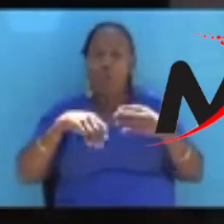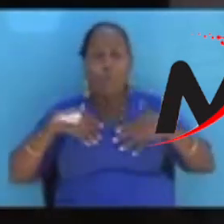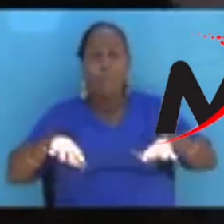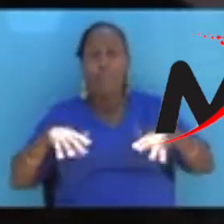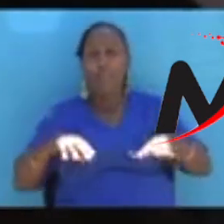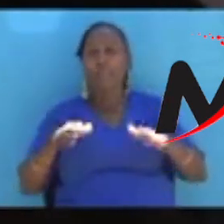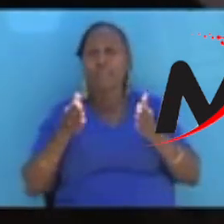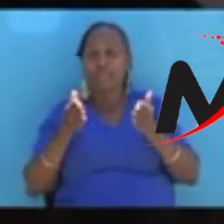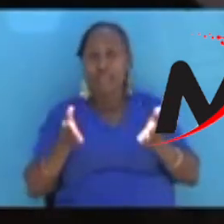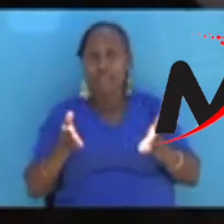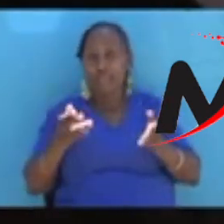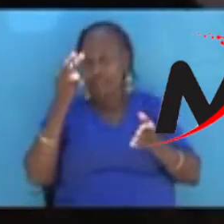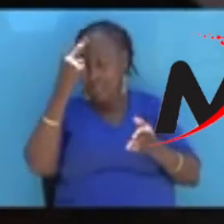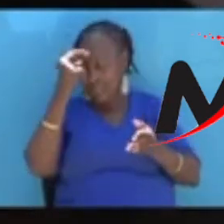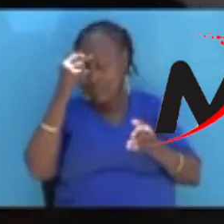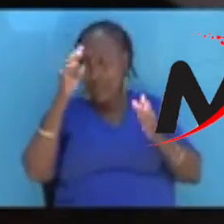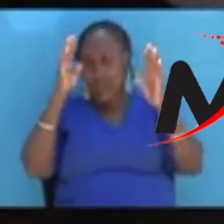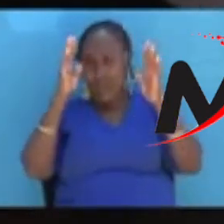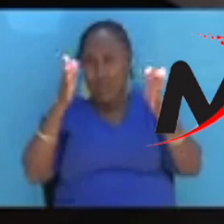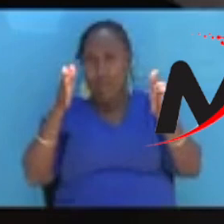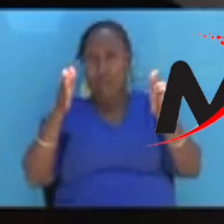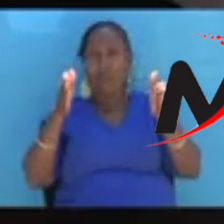wote wa Narok, hamjambo.